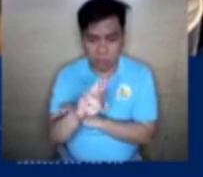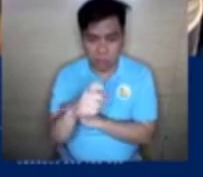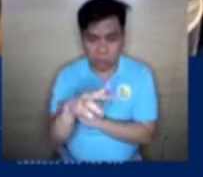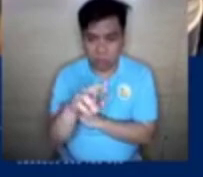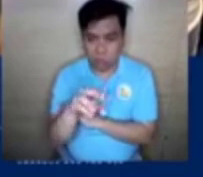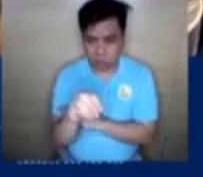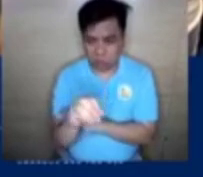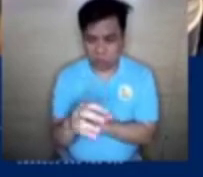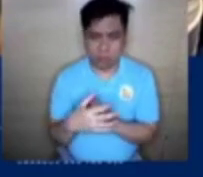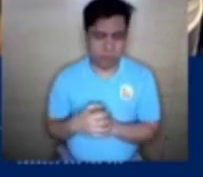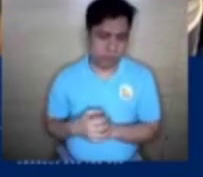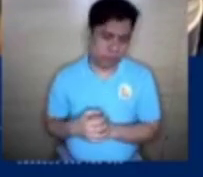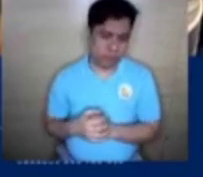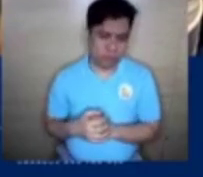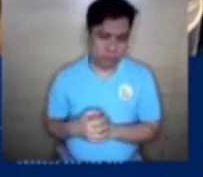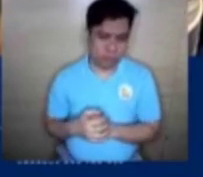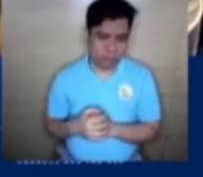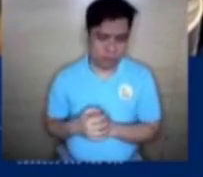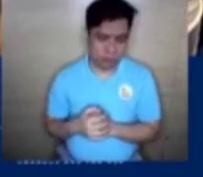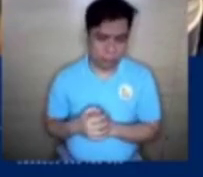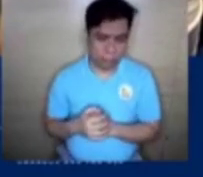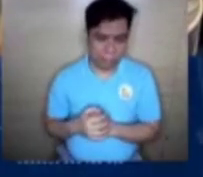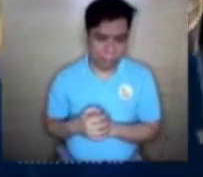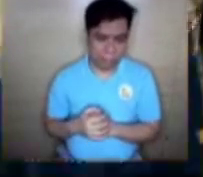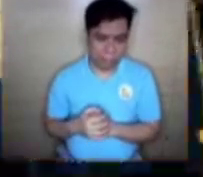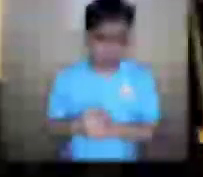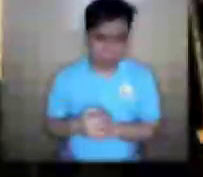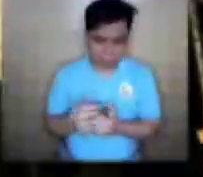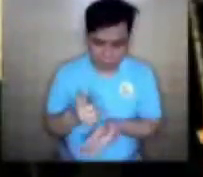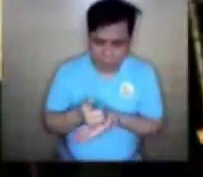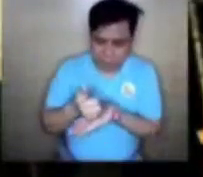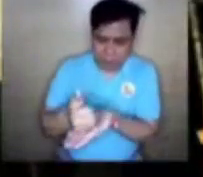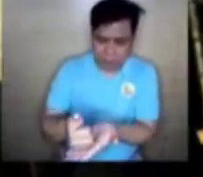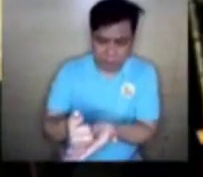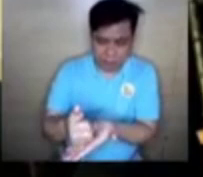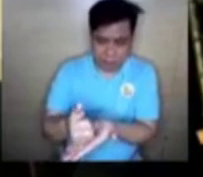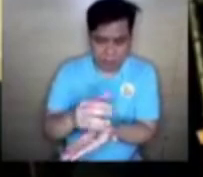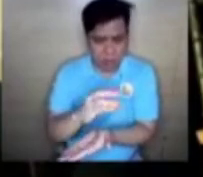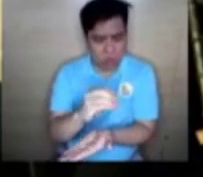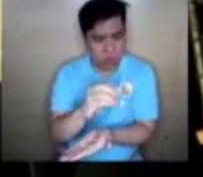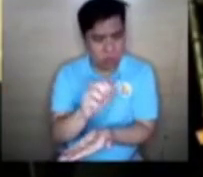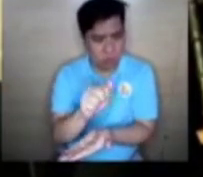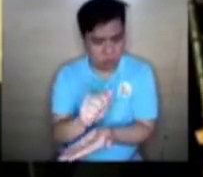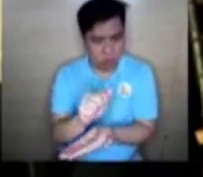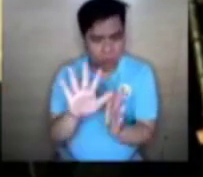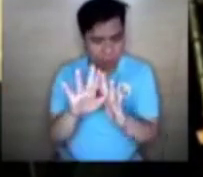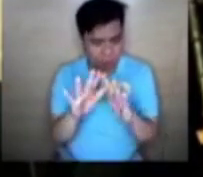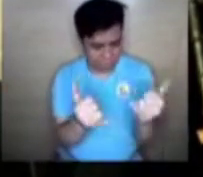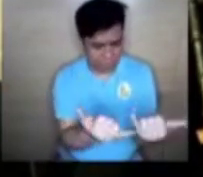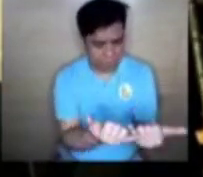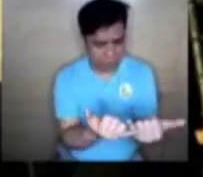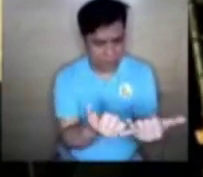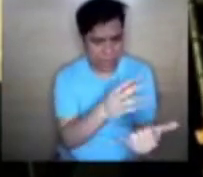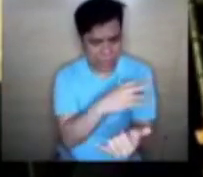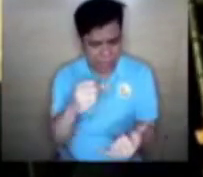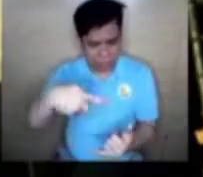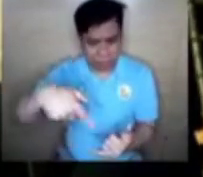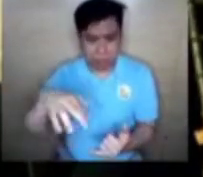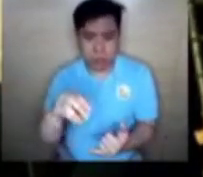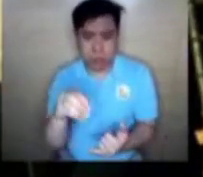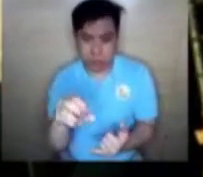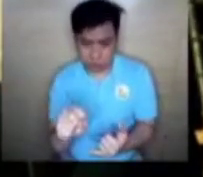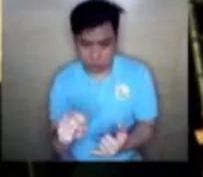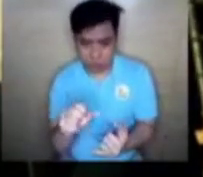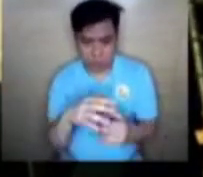nandiyan ba si Kap Eli? Sa pakikipagtulungan ng HOA, pamahalaang barangay at ng PUSO, nabuo